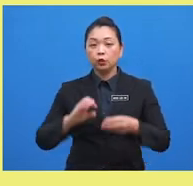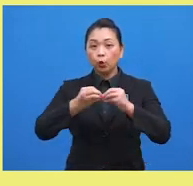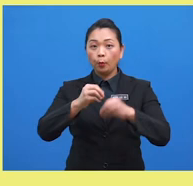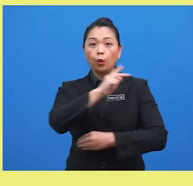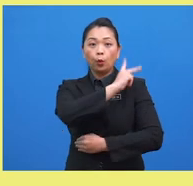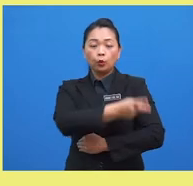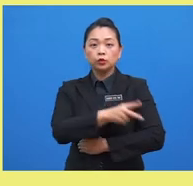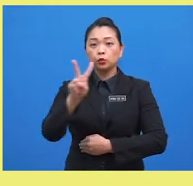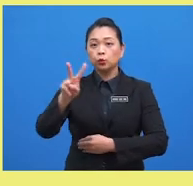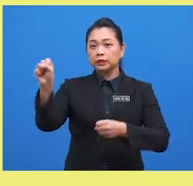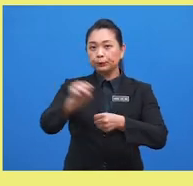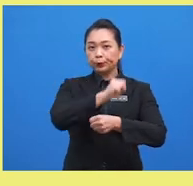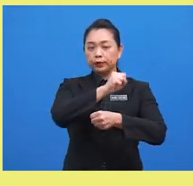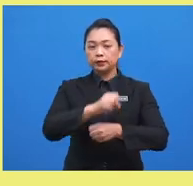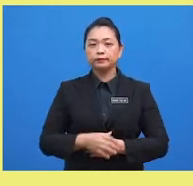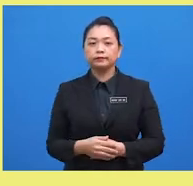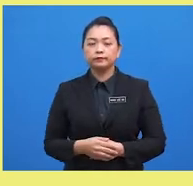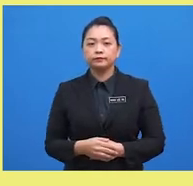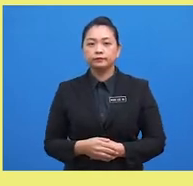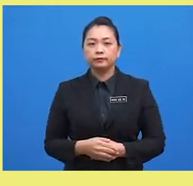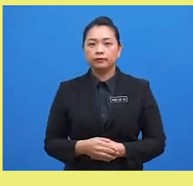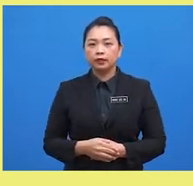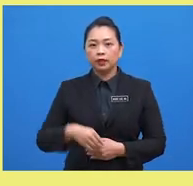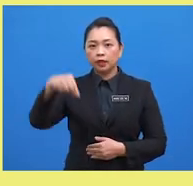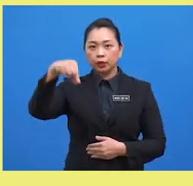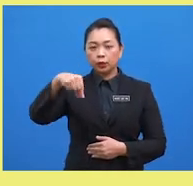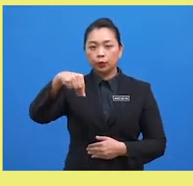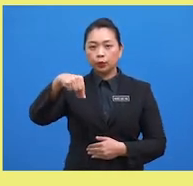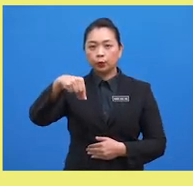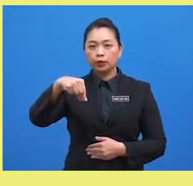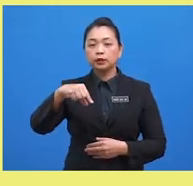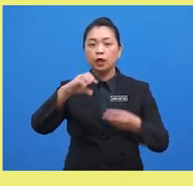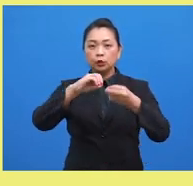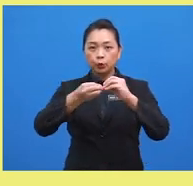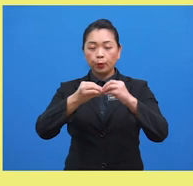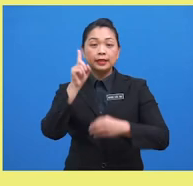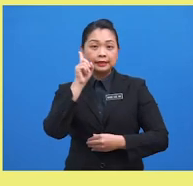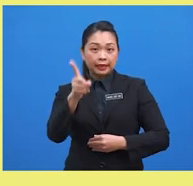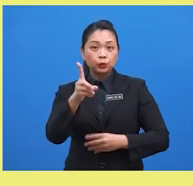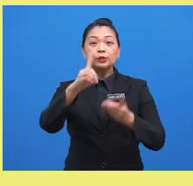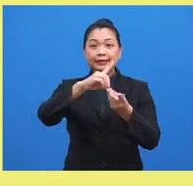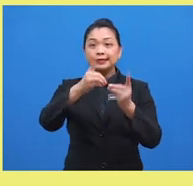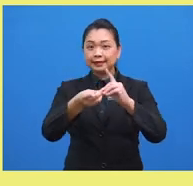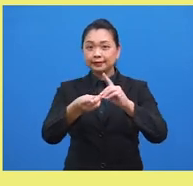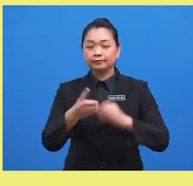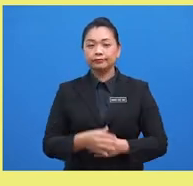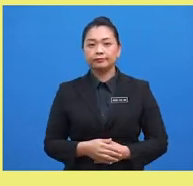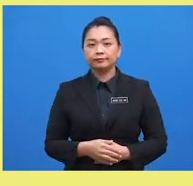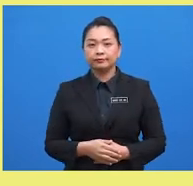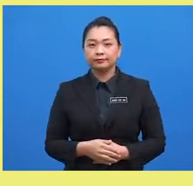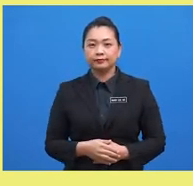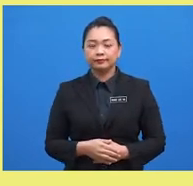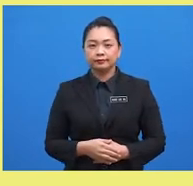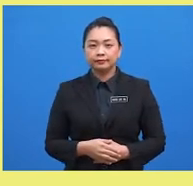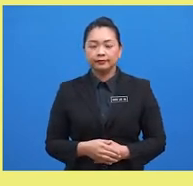kuasa 2 sempurna. Set Q ialah nombor 1 digit.